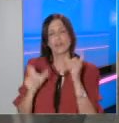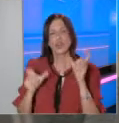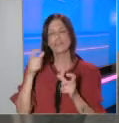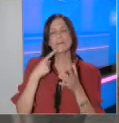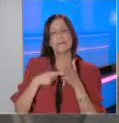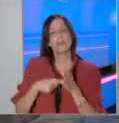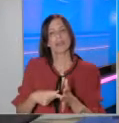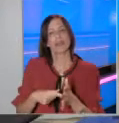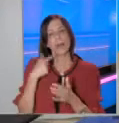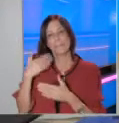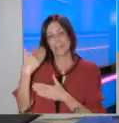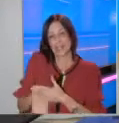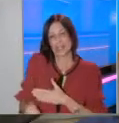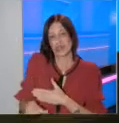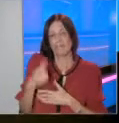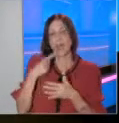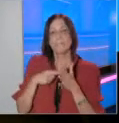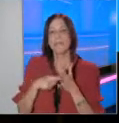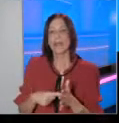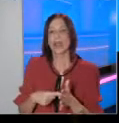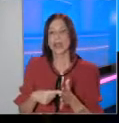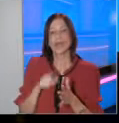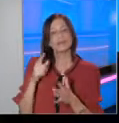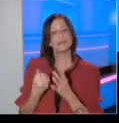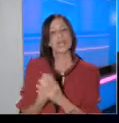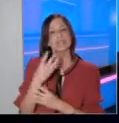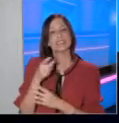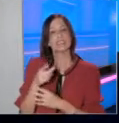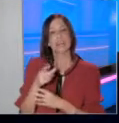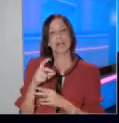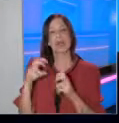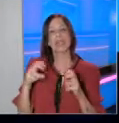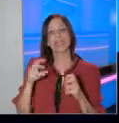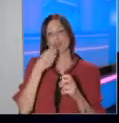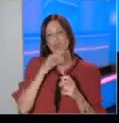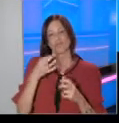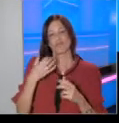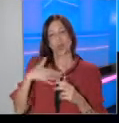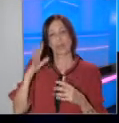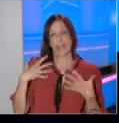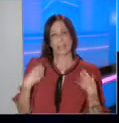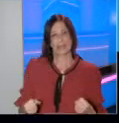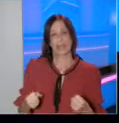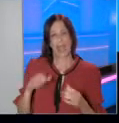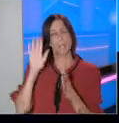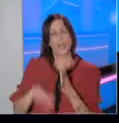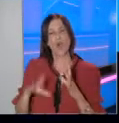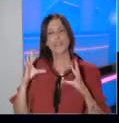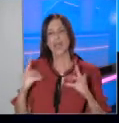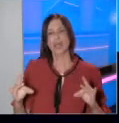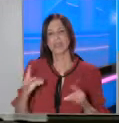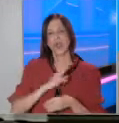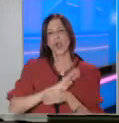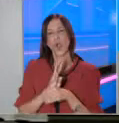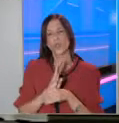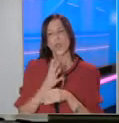המטרה, שבסופו של דבר המטרה היא לייצר פה עיר בריאה יותר, עם פחות הדבקות לקורונה, עם פחות